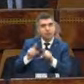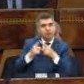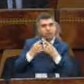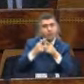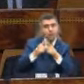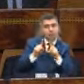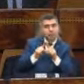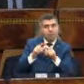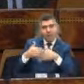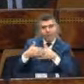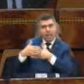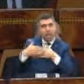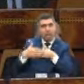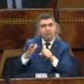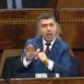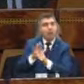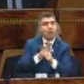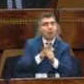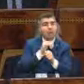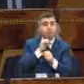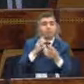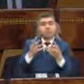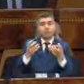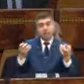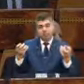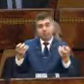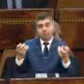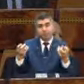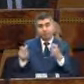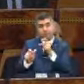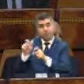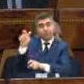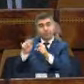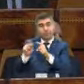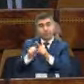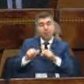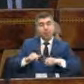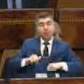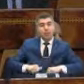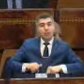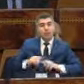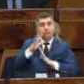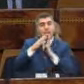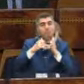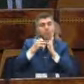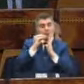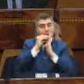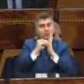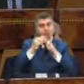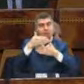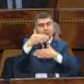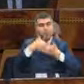وايتميل كنظرا للاكتضاد اللي كتعرفوا المنطقه والحاجيات المليحه، لان الوزاره تبرمج الداخليه بهاد الجماعات.